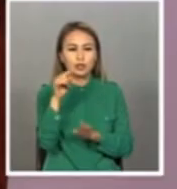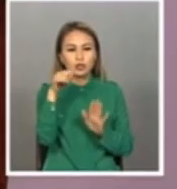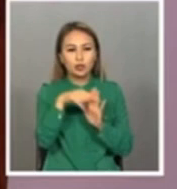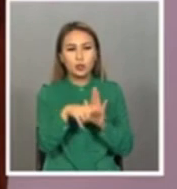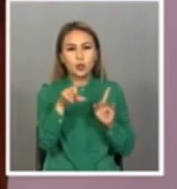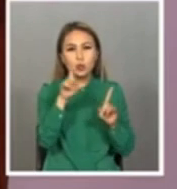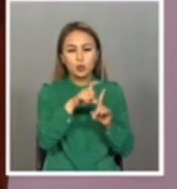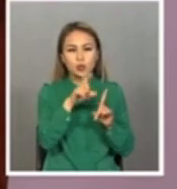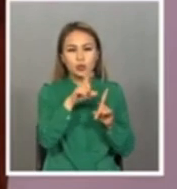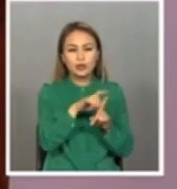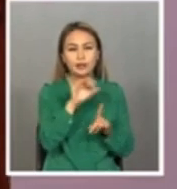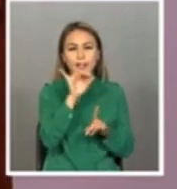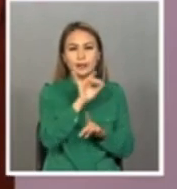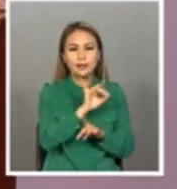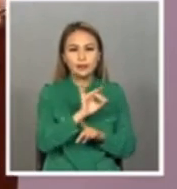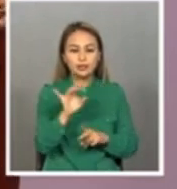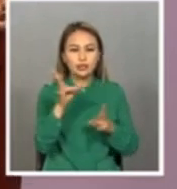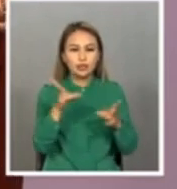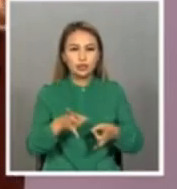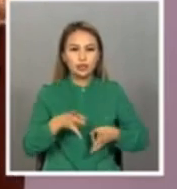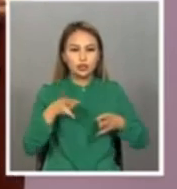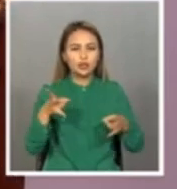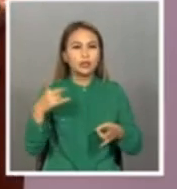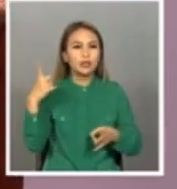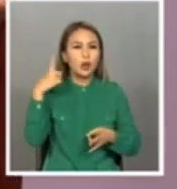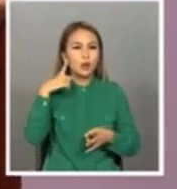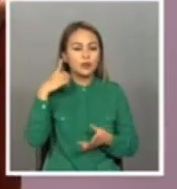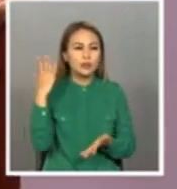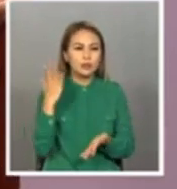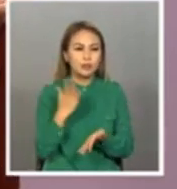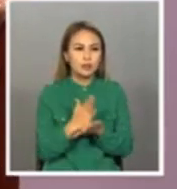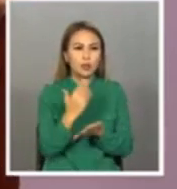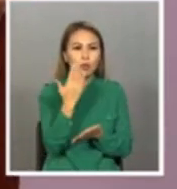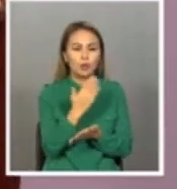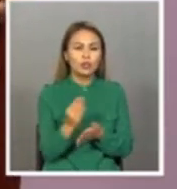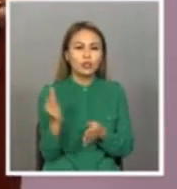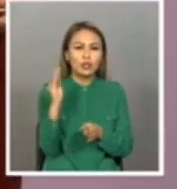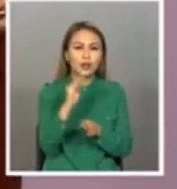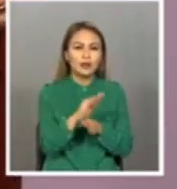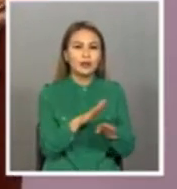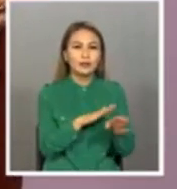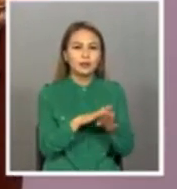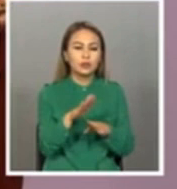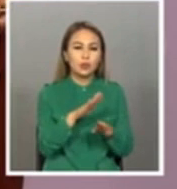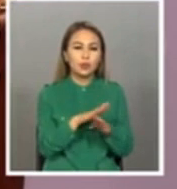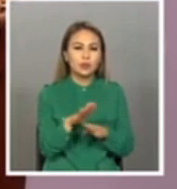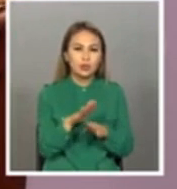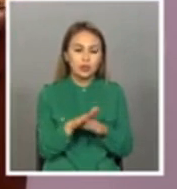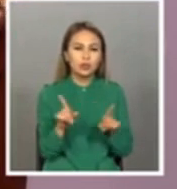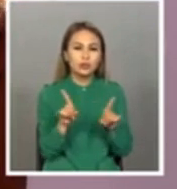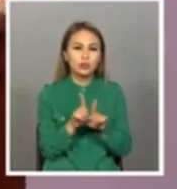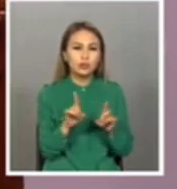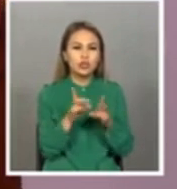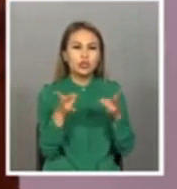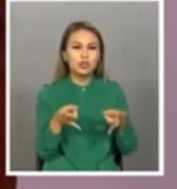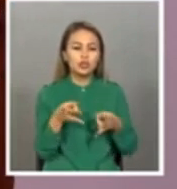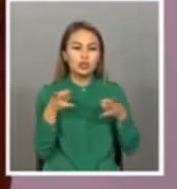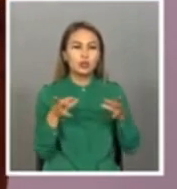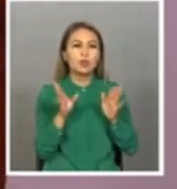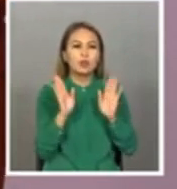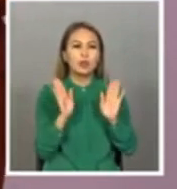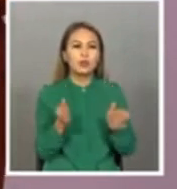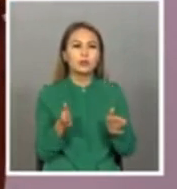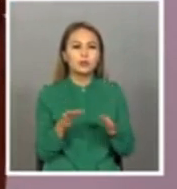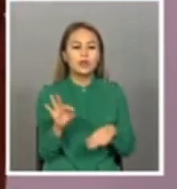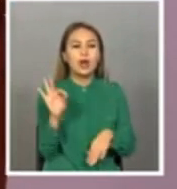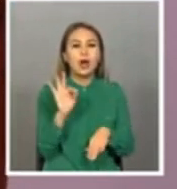«і» жіңішке дауысты дыбыс. Оған жалғанатын қосымшалар да жіңішке болады.